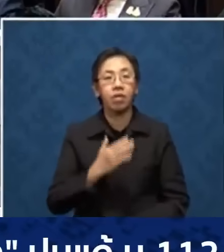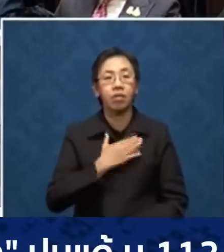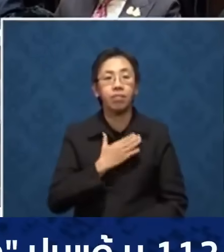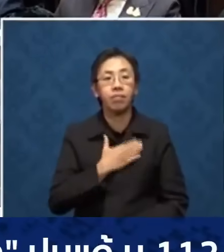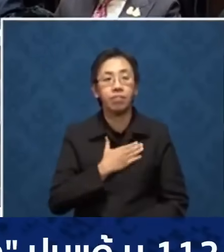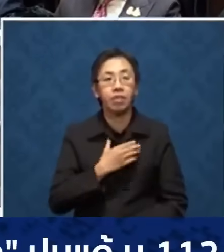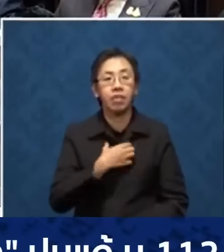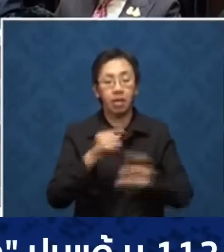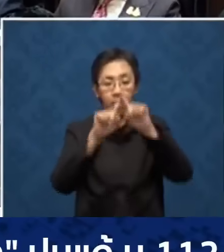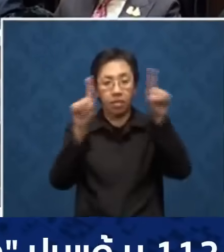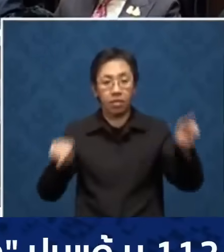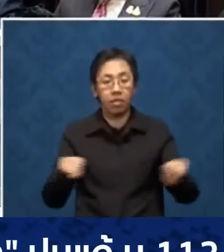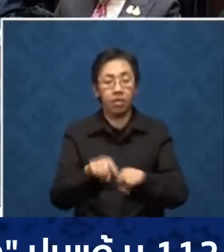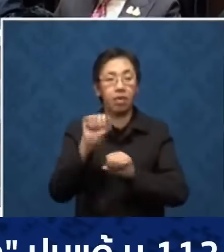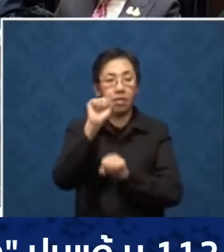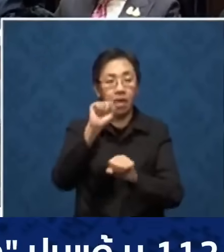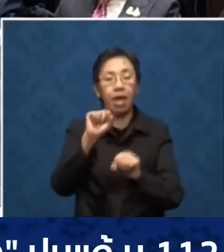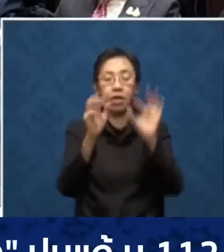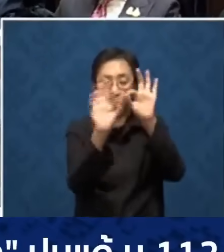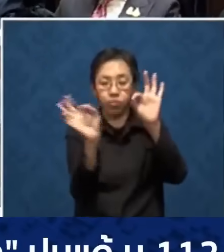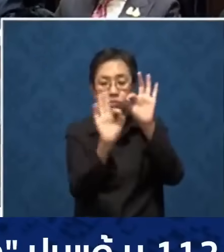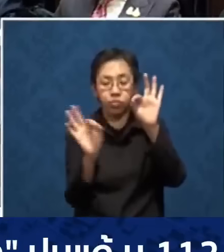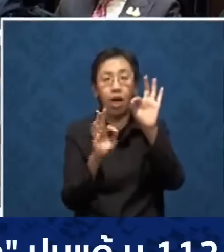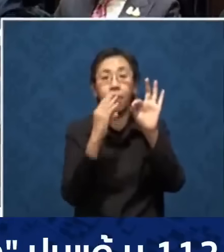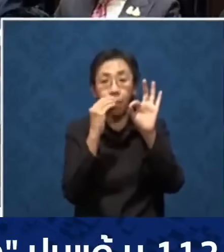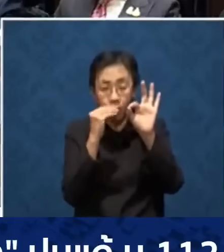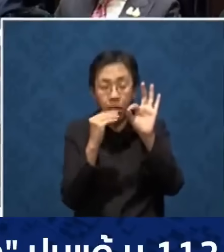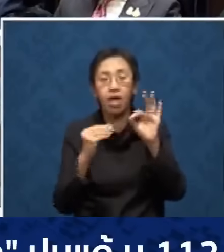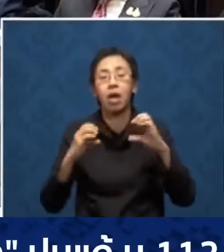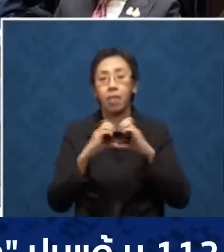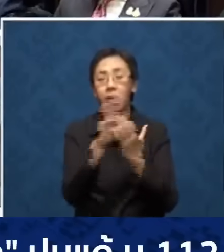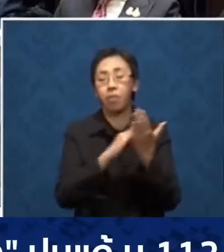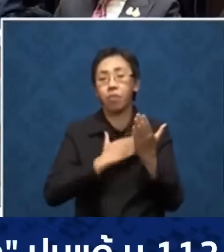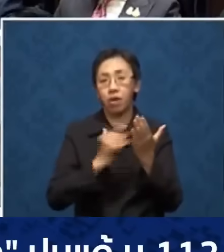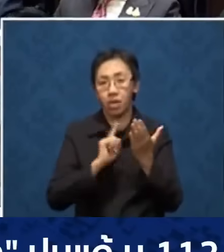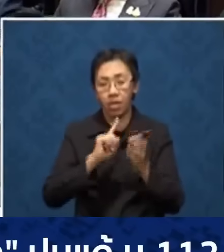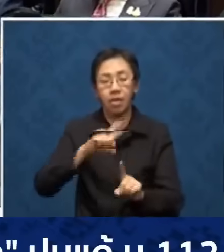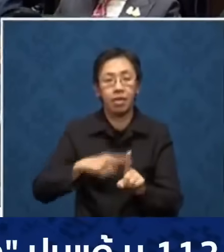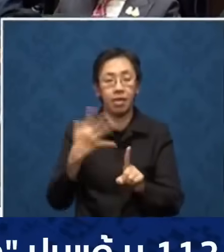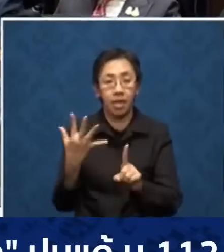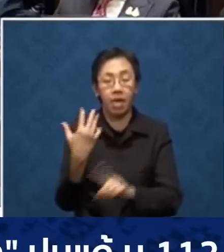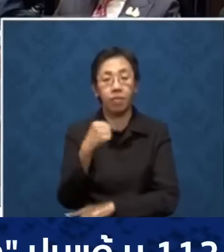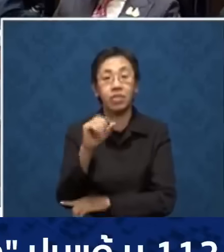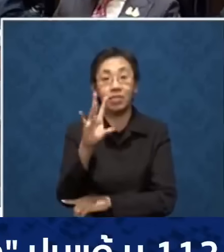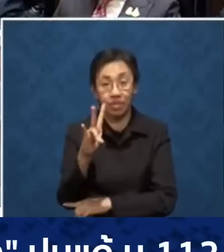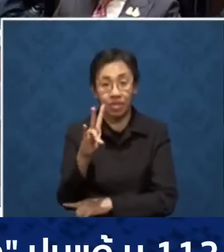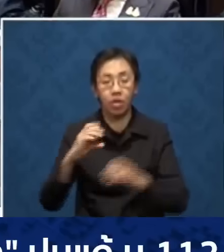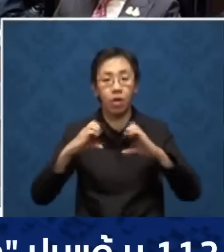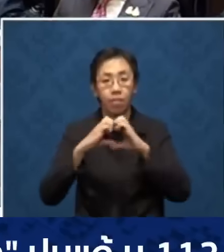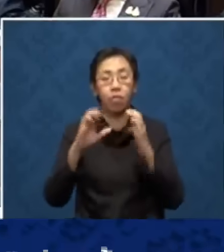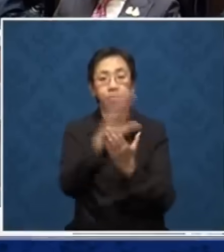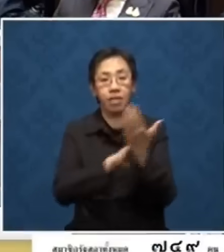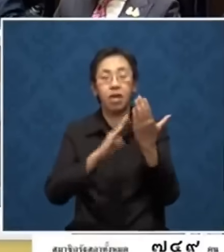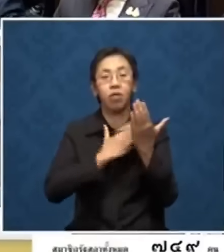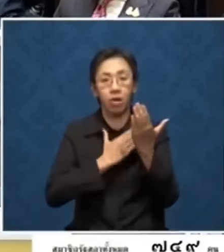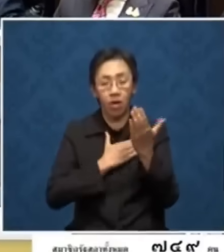ต่ลีลาของพี่ชาดาเนี่ยนะครับจัดเต็มจริงๆคุณผู้ชมครับจากนั้นเนี่ยก็มีการอภิปรายกันอย่างกว้างขวางทั้งส.ส.กับส.ว.โดย